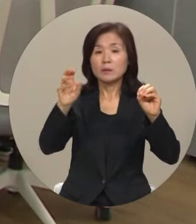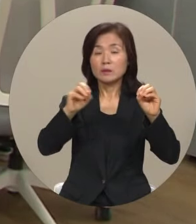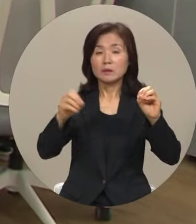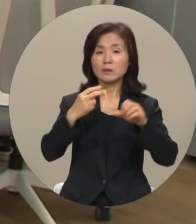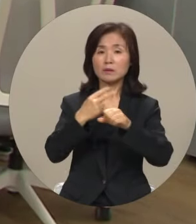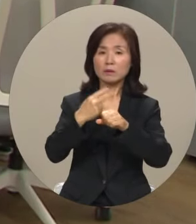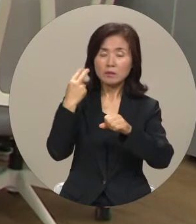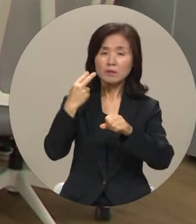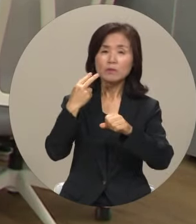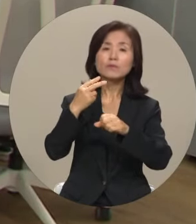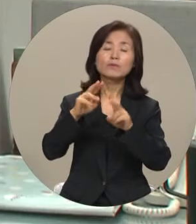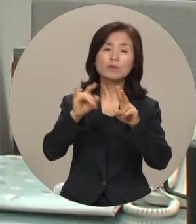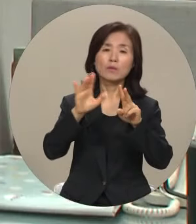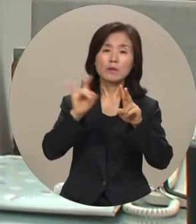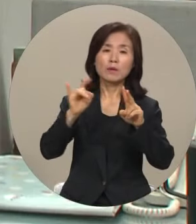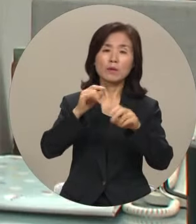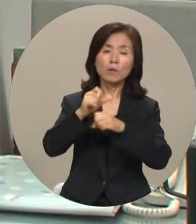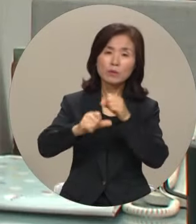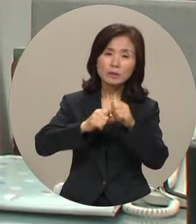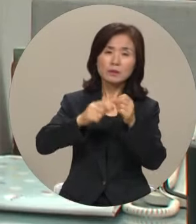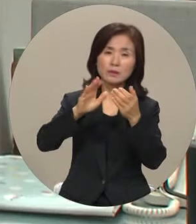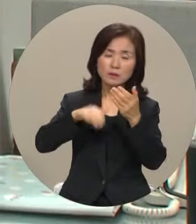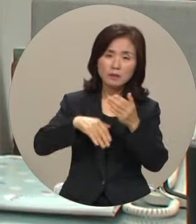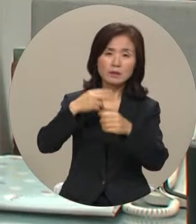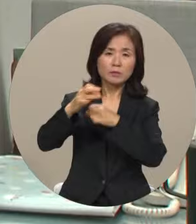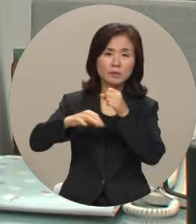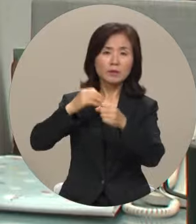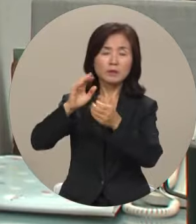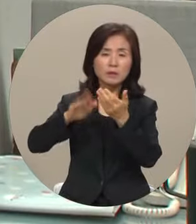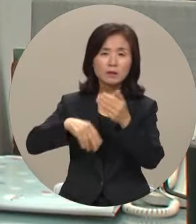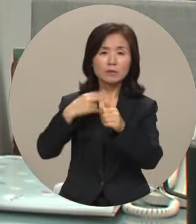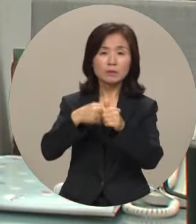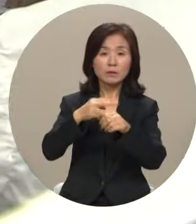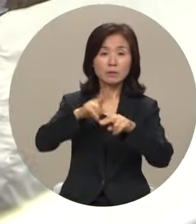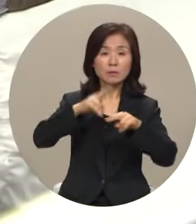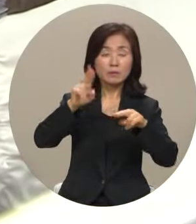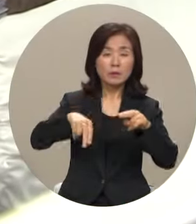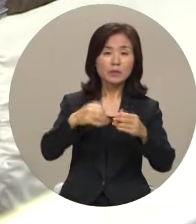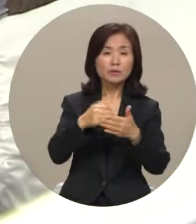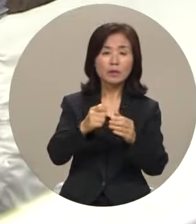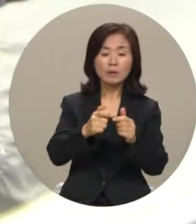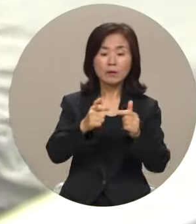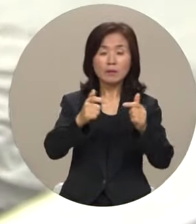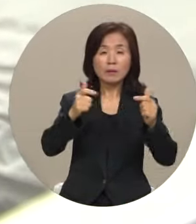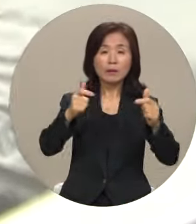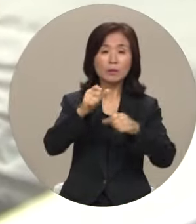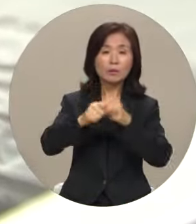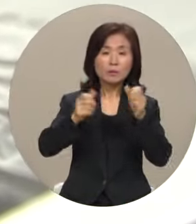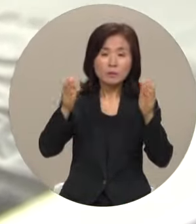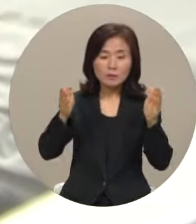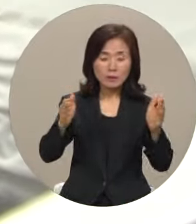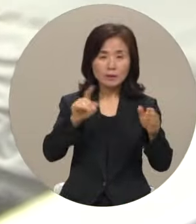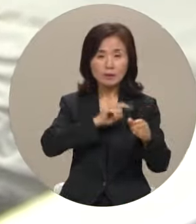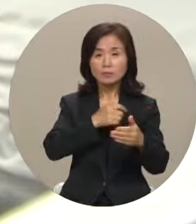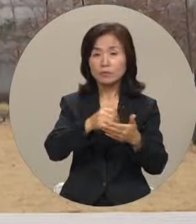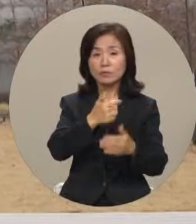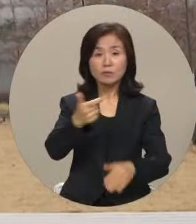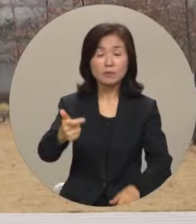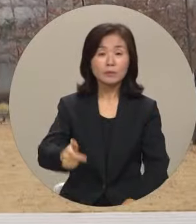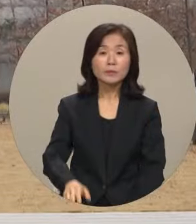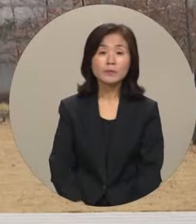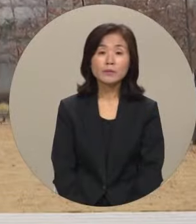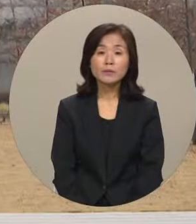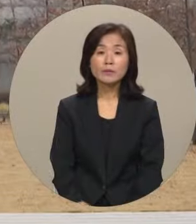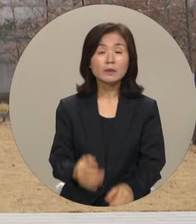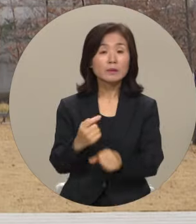배였고 5년 차 이내 10년차 이내 교 들의 퇴직률 역시 증가폭이 5년 가장 컸습니다 여기에